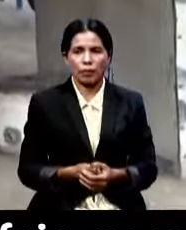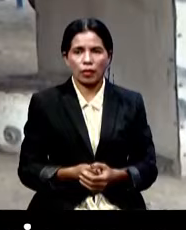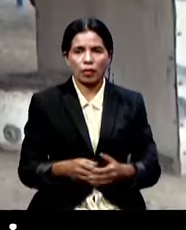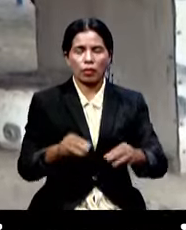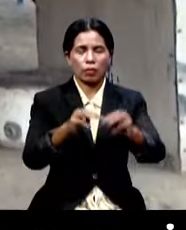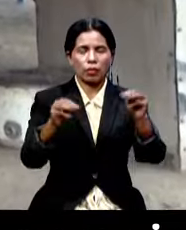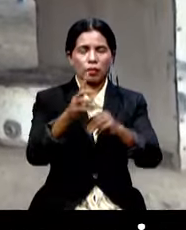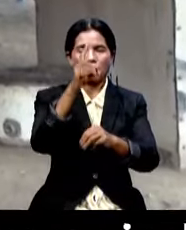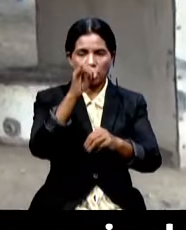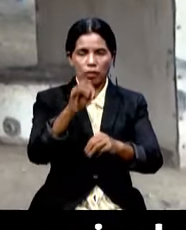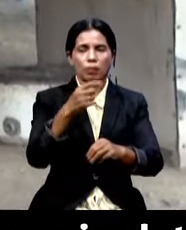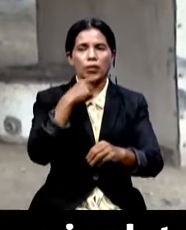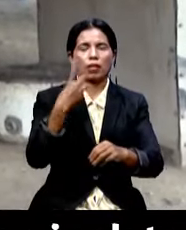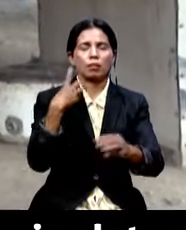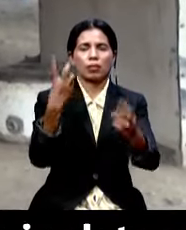kami cara didi